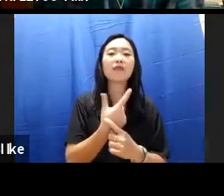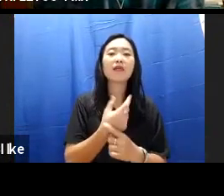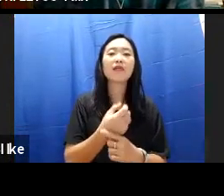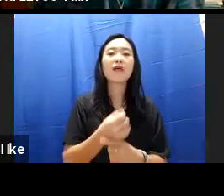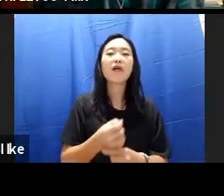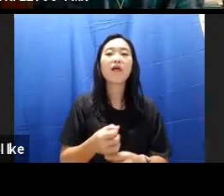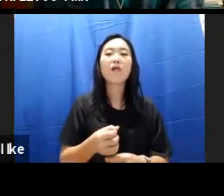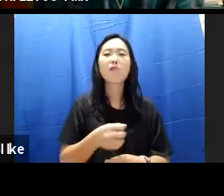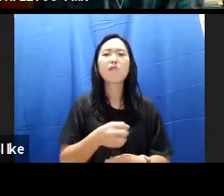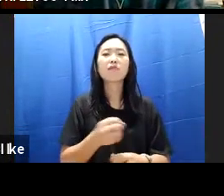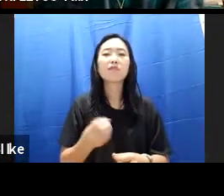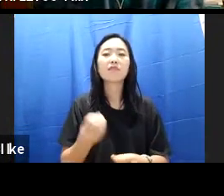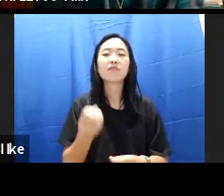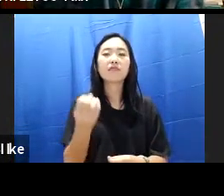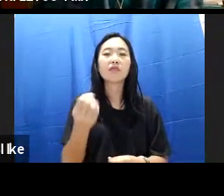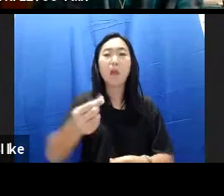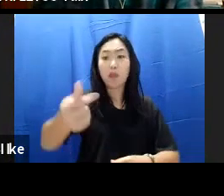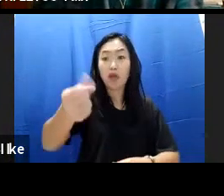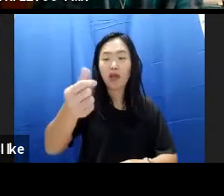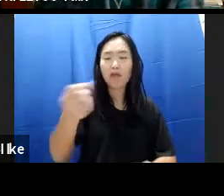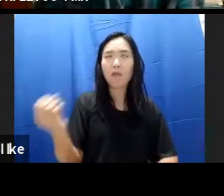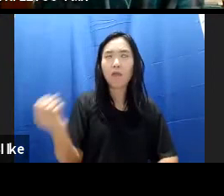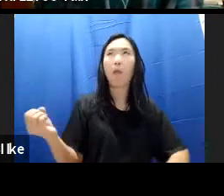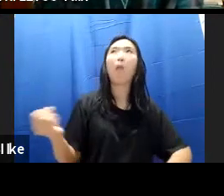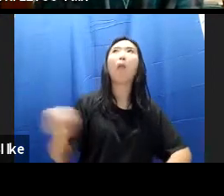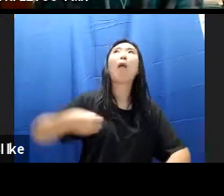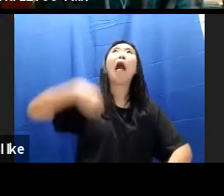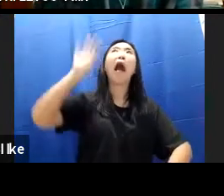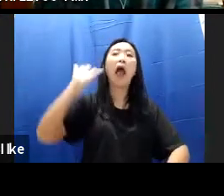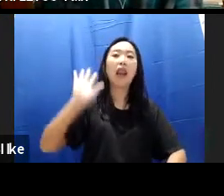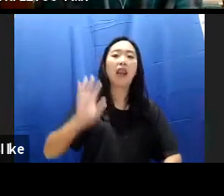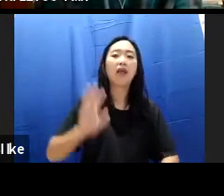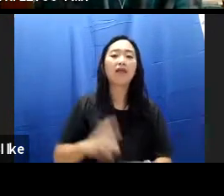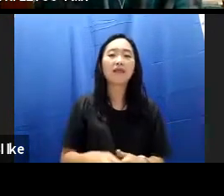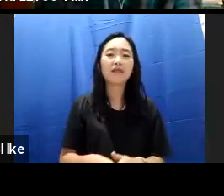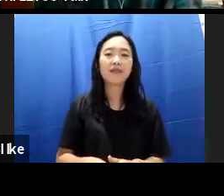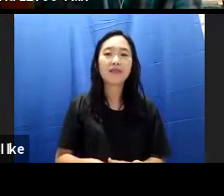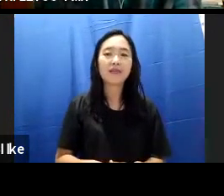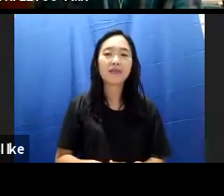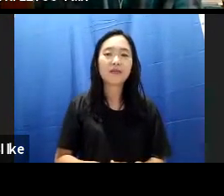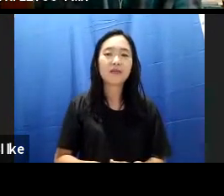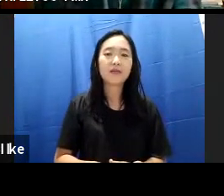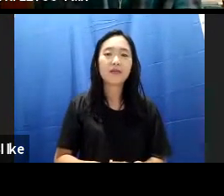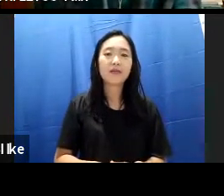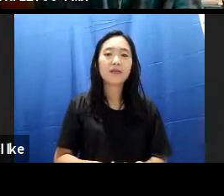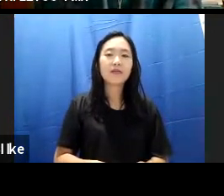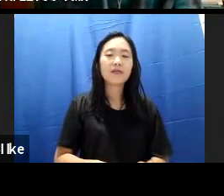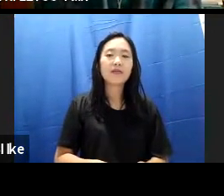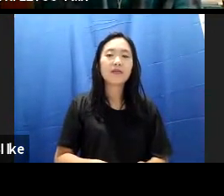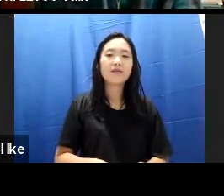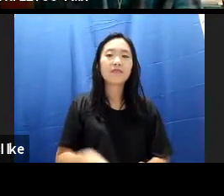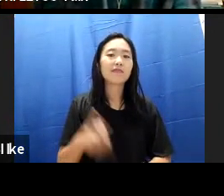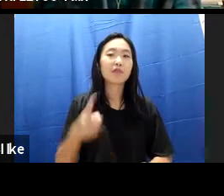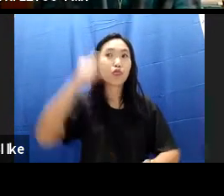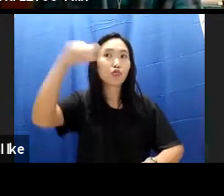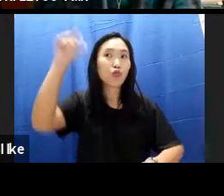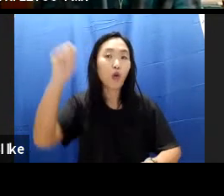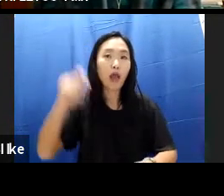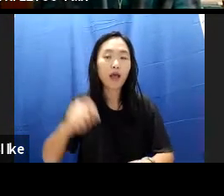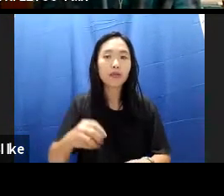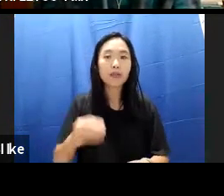mencapai standar pendidikan yang sebetulnya anak saya sekolah di public school di Indonesia. Oh, ternyata sekolah kayak gitu mahal banget di Jakarta